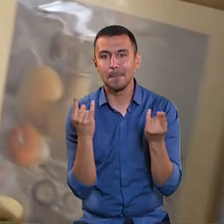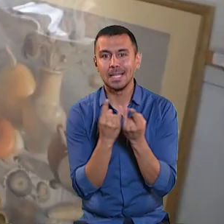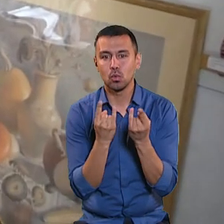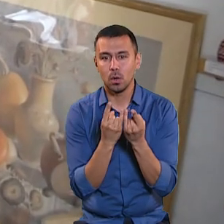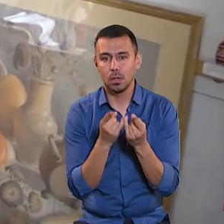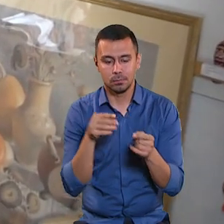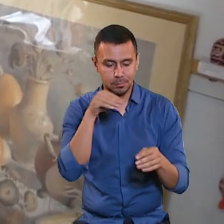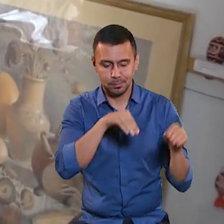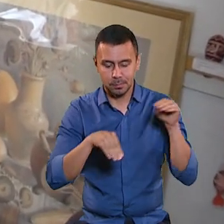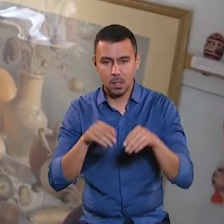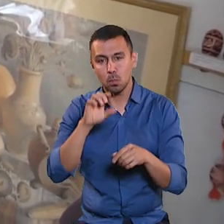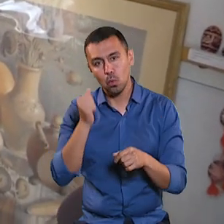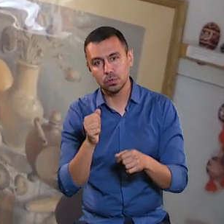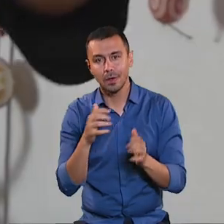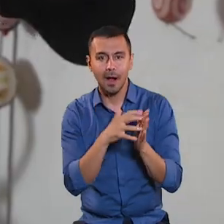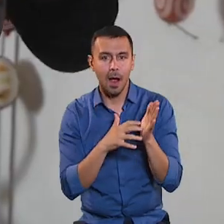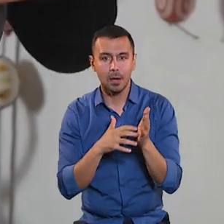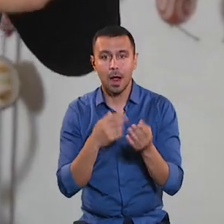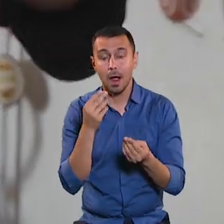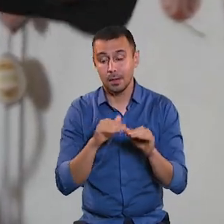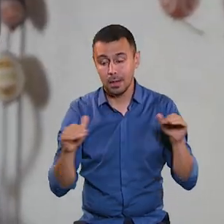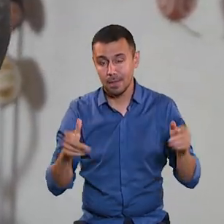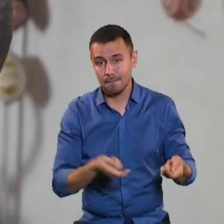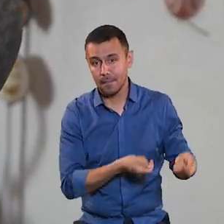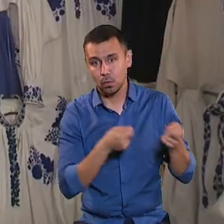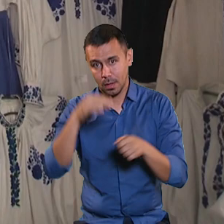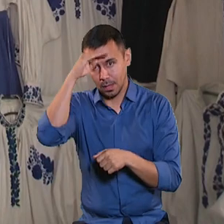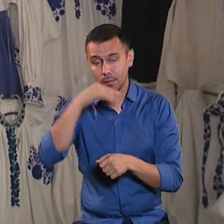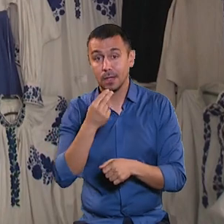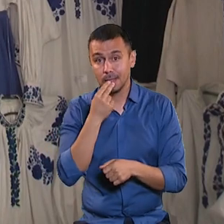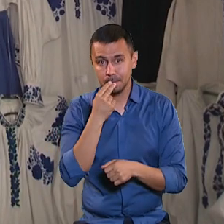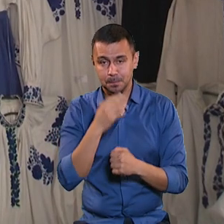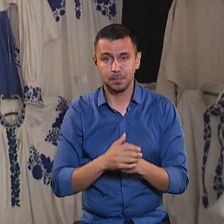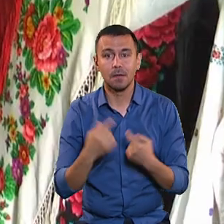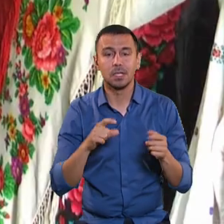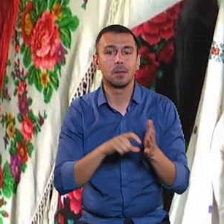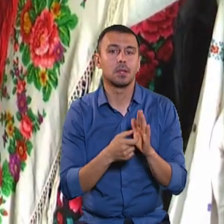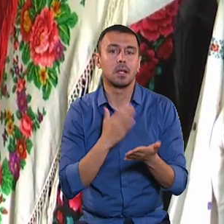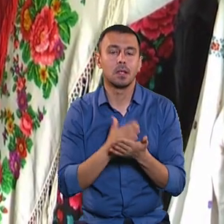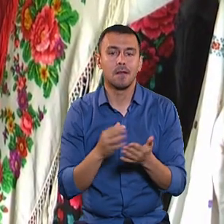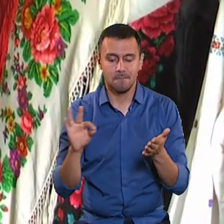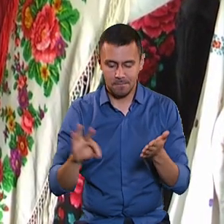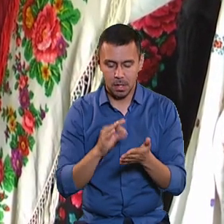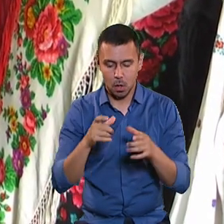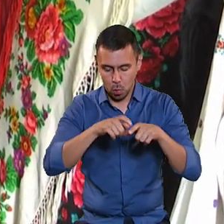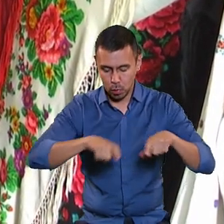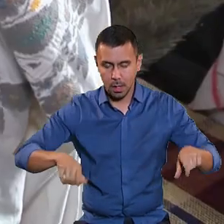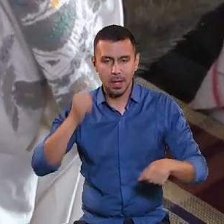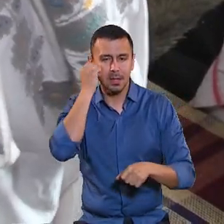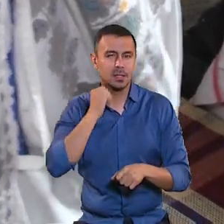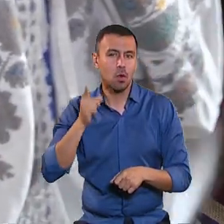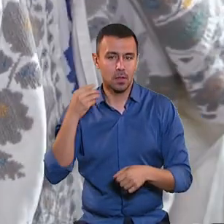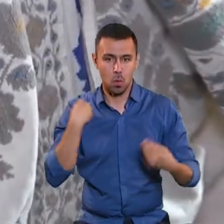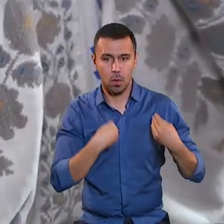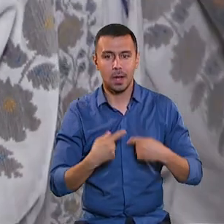борщ сюди кашу і діти щоб не гаяти часу відносили татові їсти в іншій кімнаті є також вишиті рушники і старовинний одяг